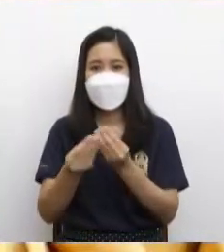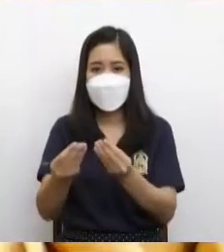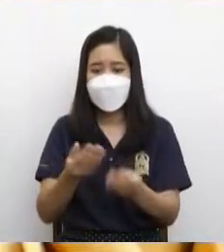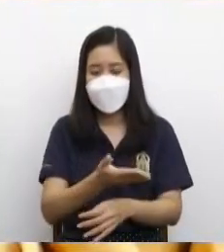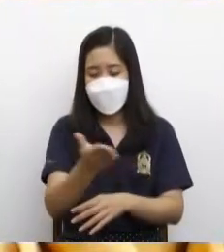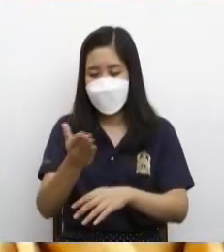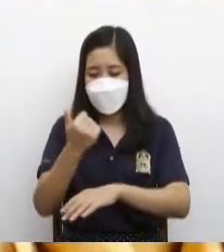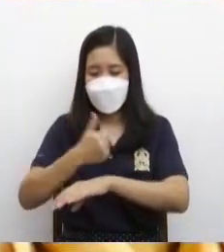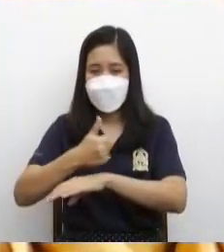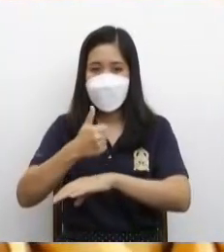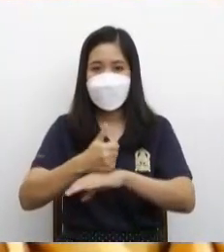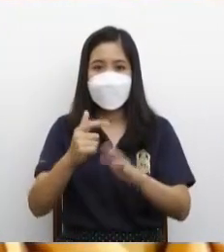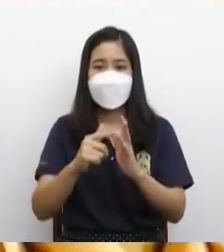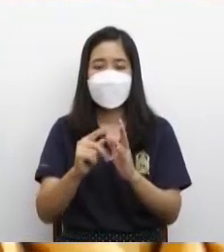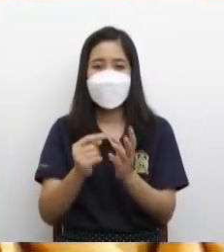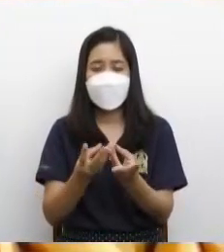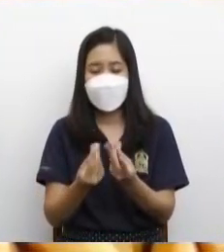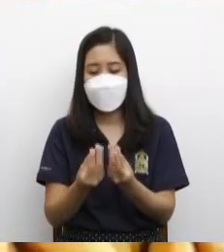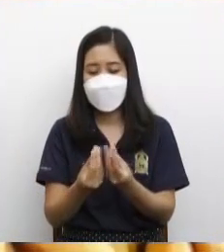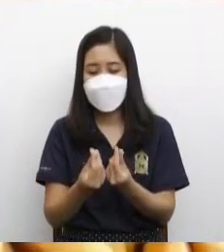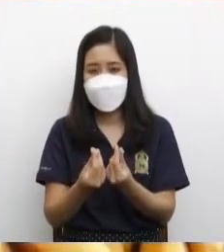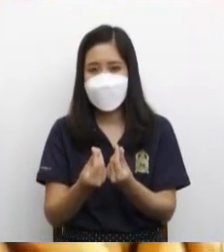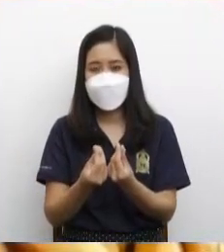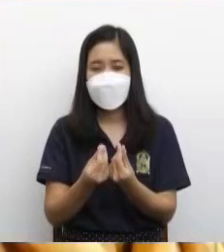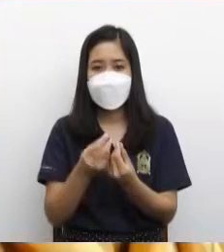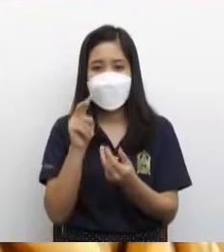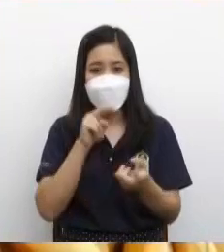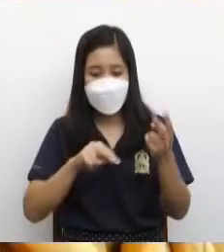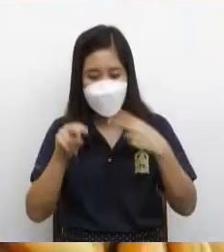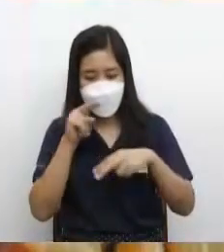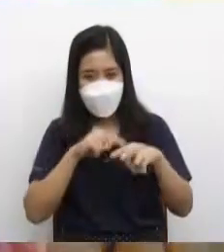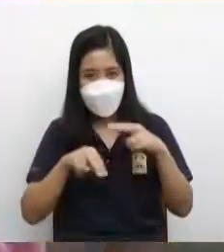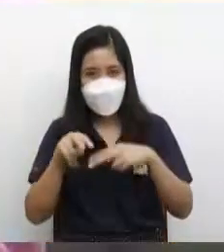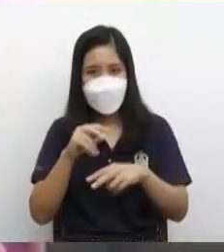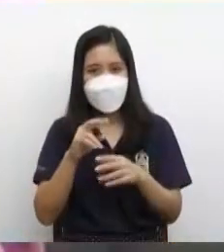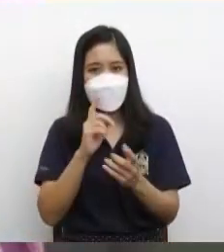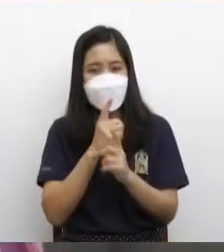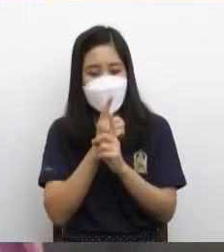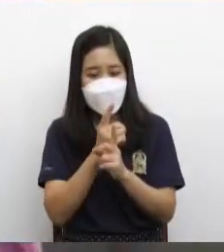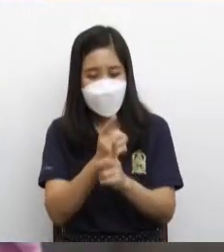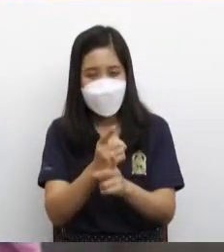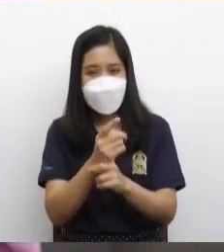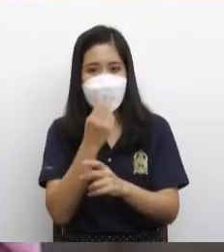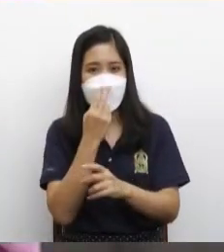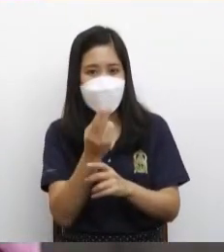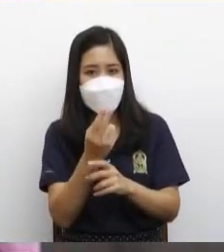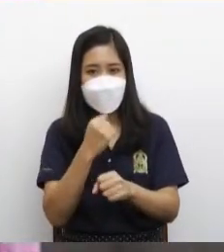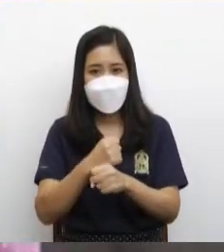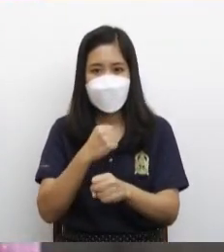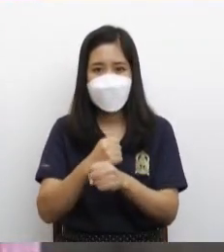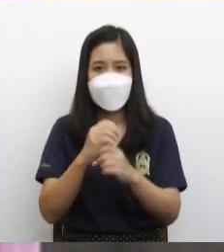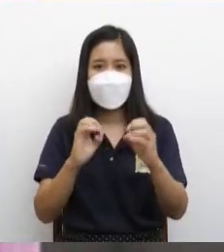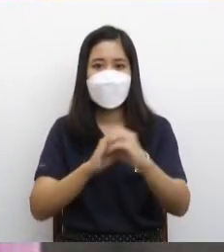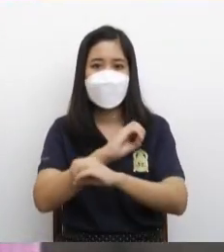การสำนักงานเขตได้ค่ะ 2ดูแลหรือกำกับติดตามการดำเนินการภายใต้ความปลอด